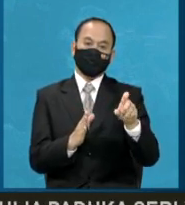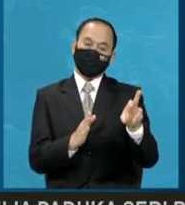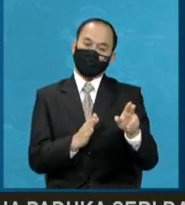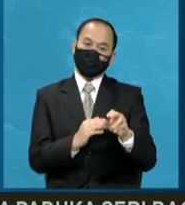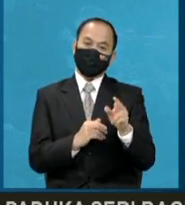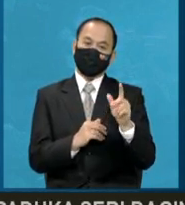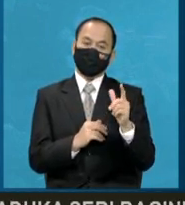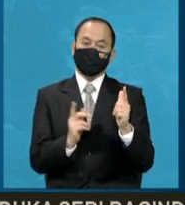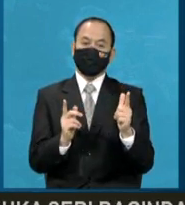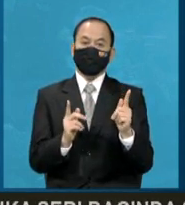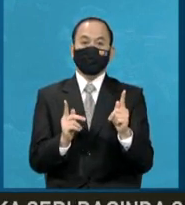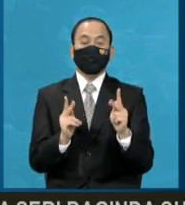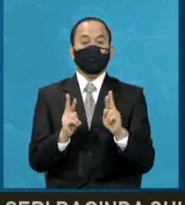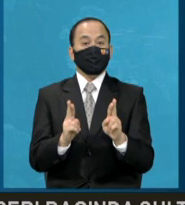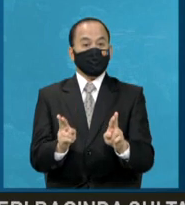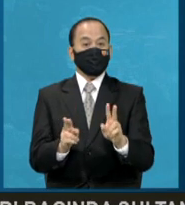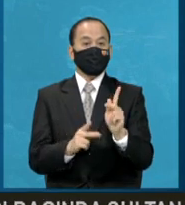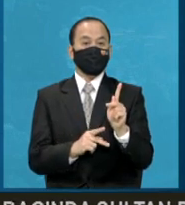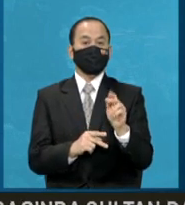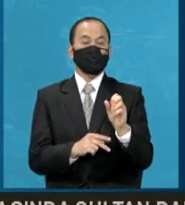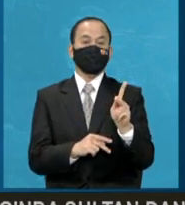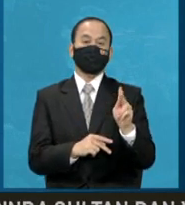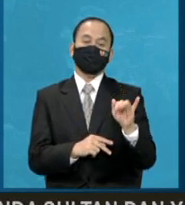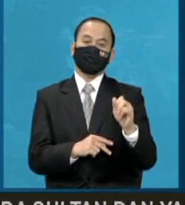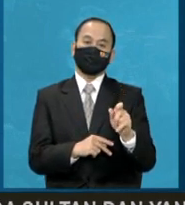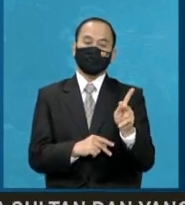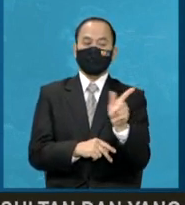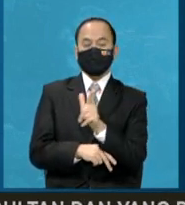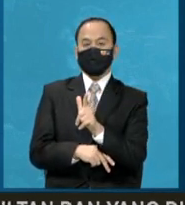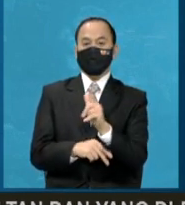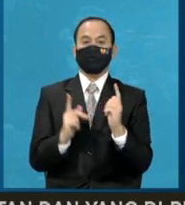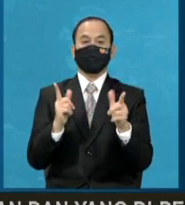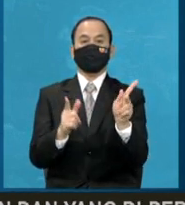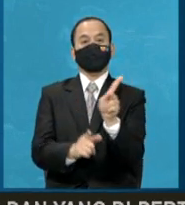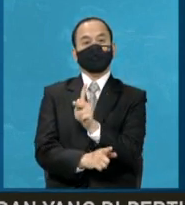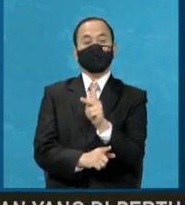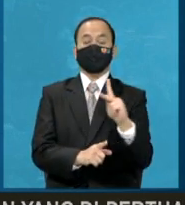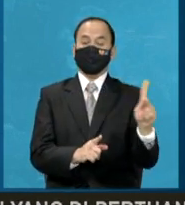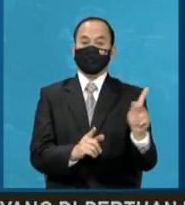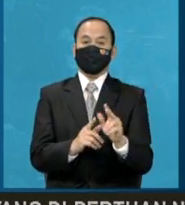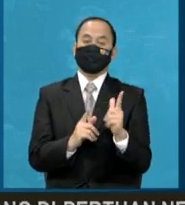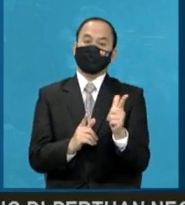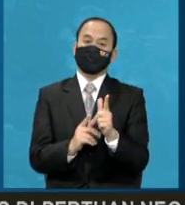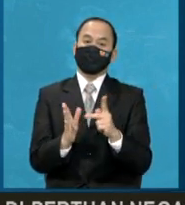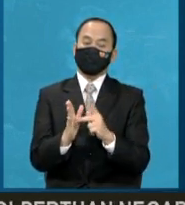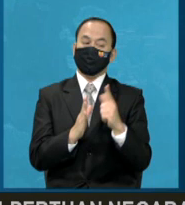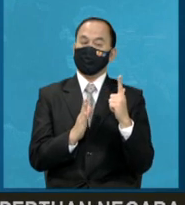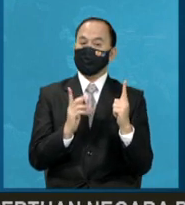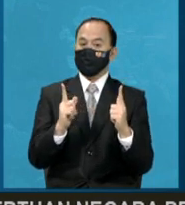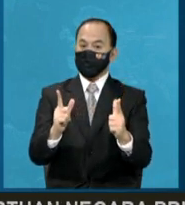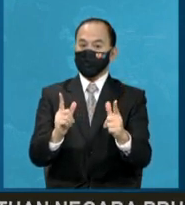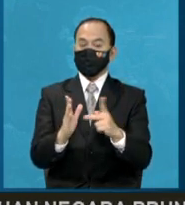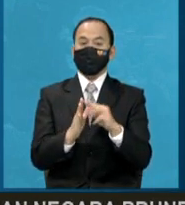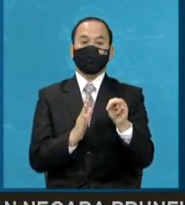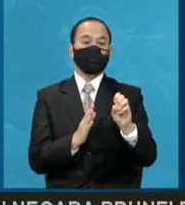Rimba STIE arze perpindahan dampak kiri Perumahan Sungai bunga Kampung lambat Kampung